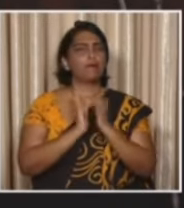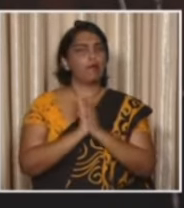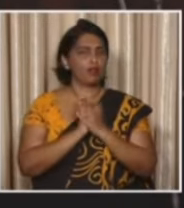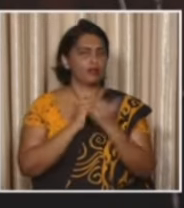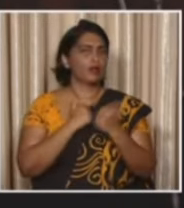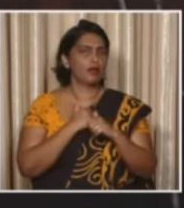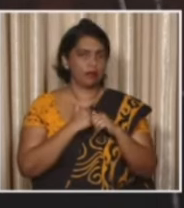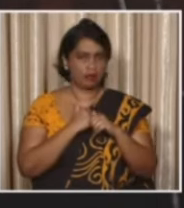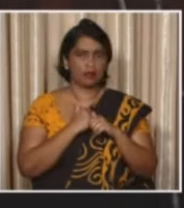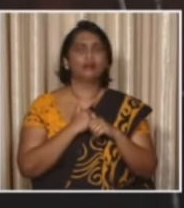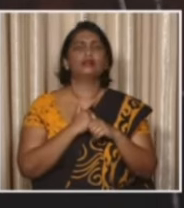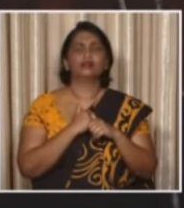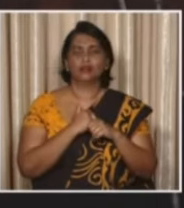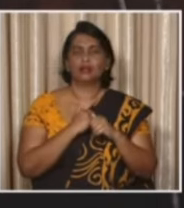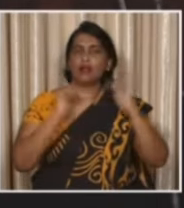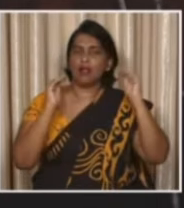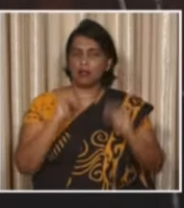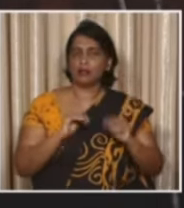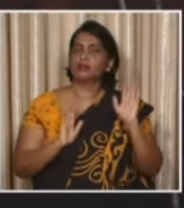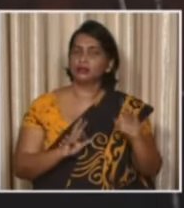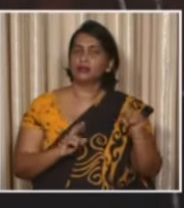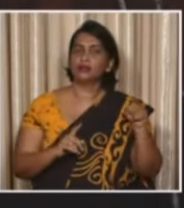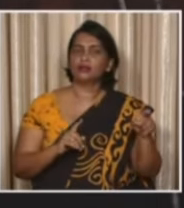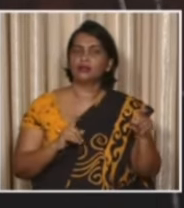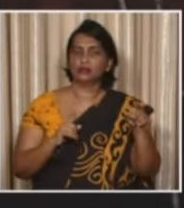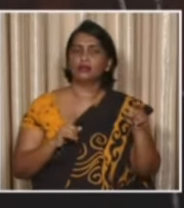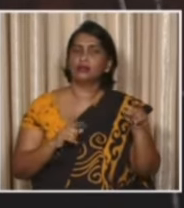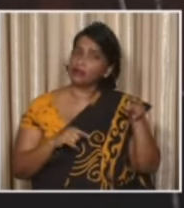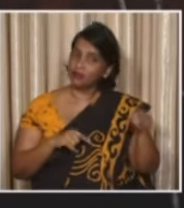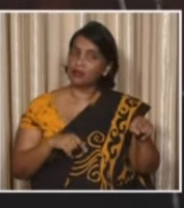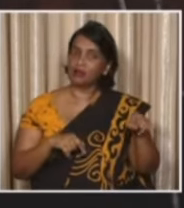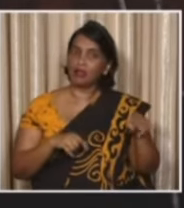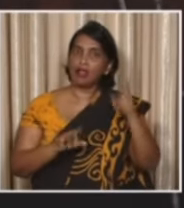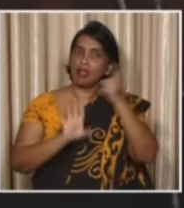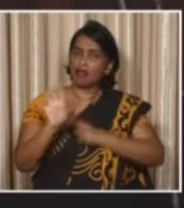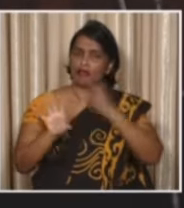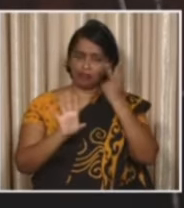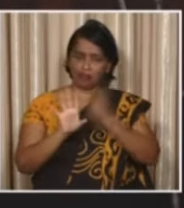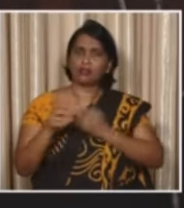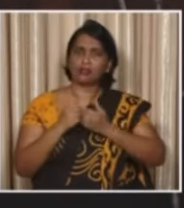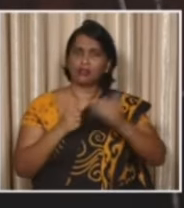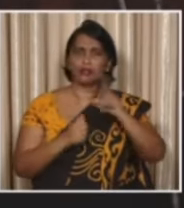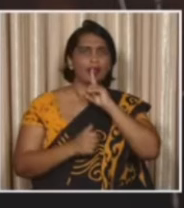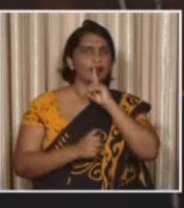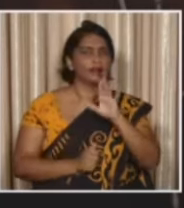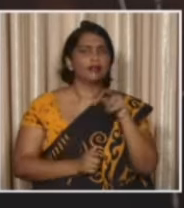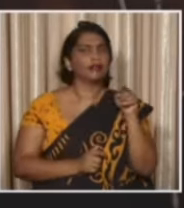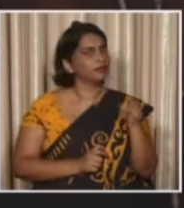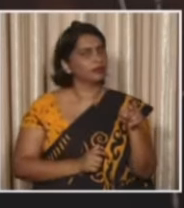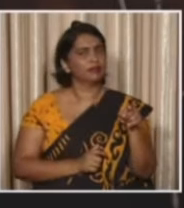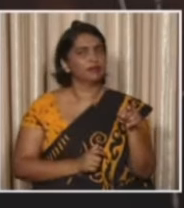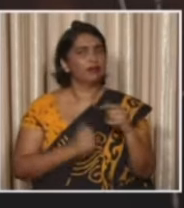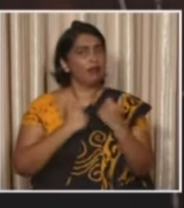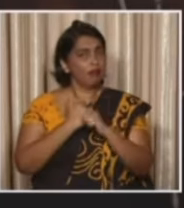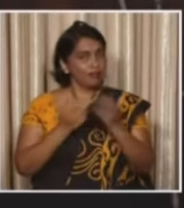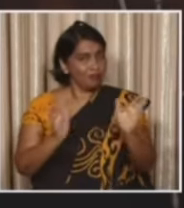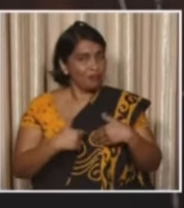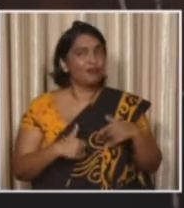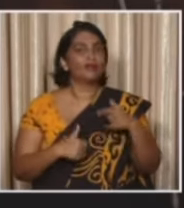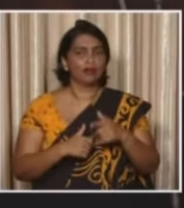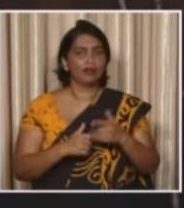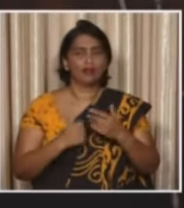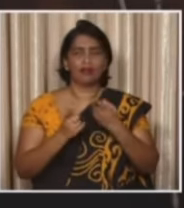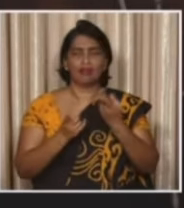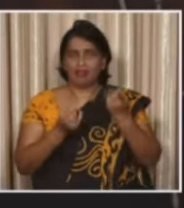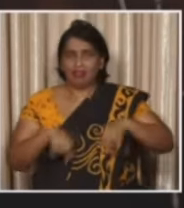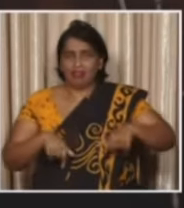నిసా ఏగొల్లు సీమా కల్ల తినాలి హెబే అపి కివ్వ ఏక దెన్ అవుడుద్దా దిగా తీసి కేనో గరు కథానాయకతుమ ఏక హదనకం యామ్ వెడపిల్ల కదన్న